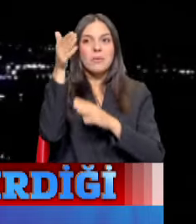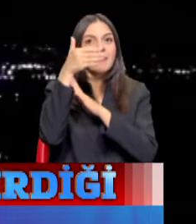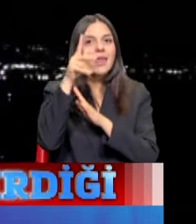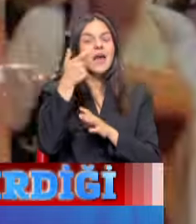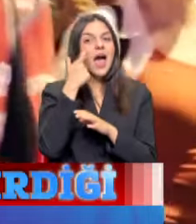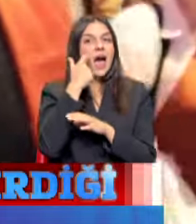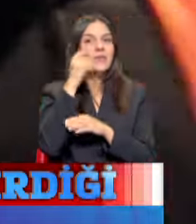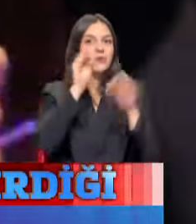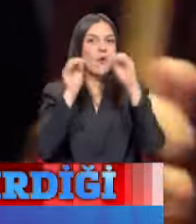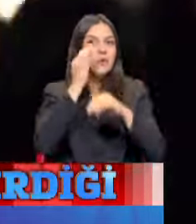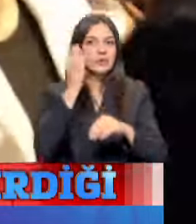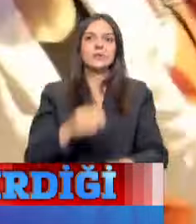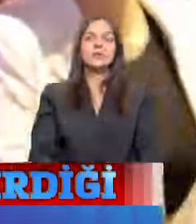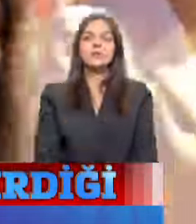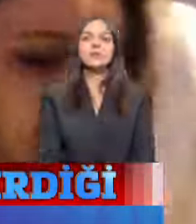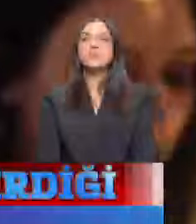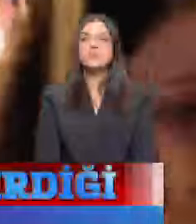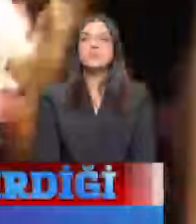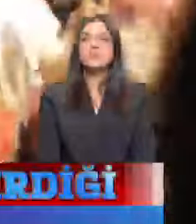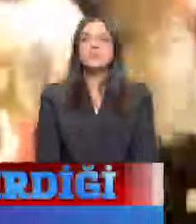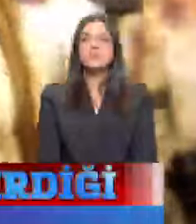sembolleri oluşturdu.